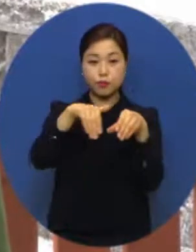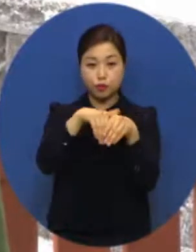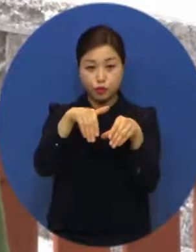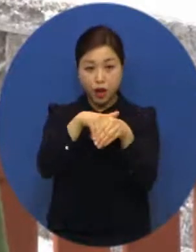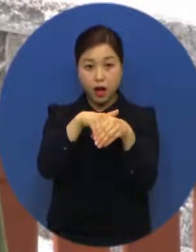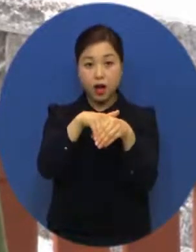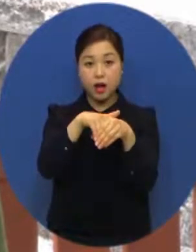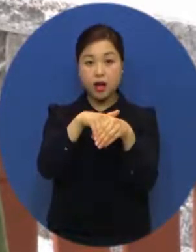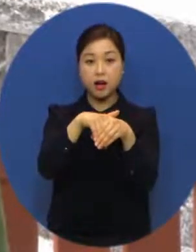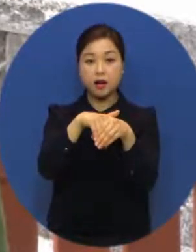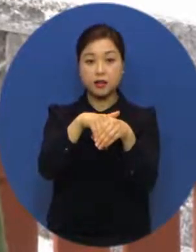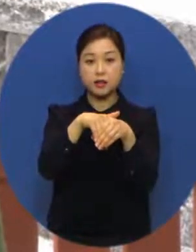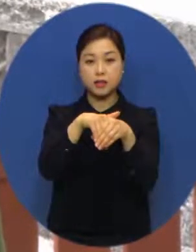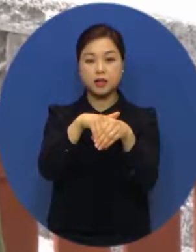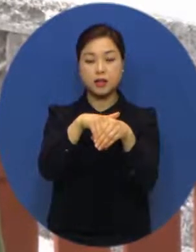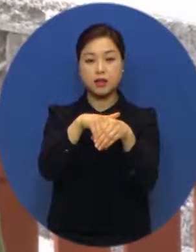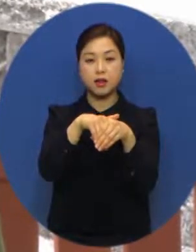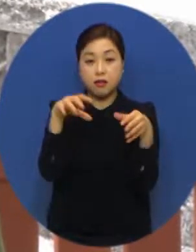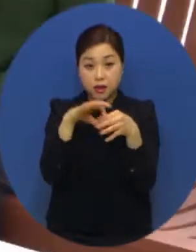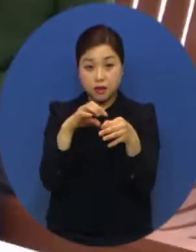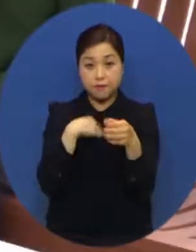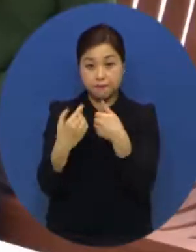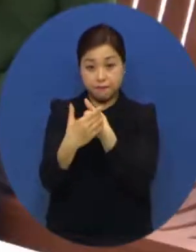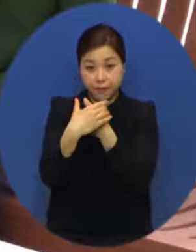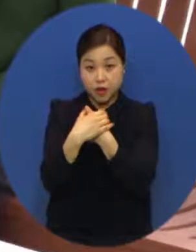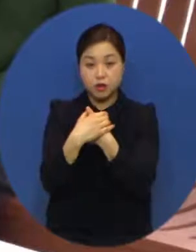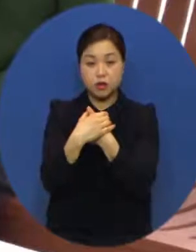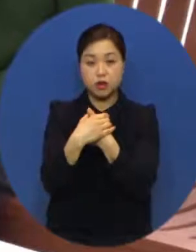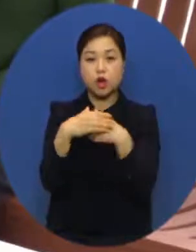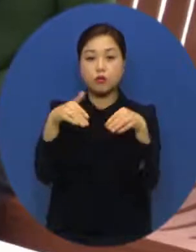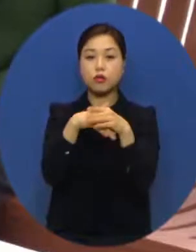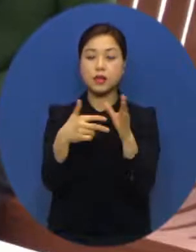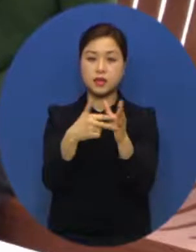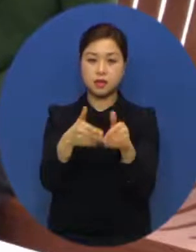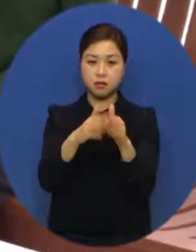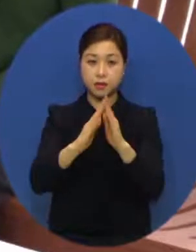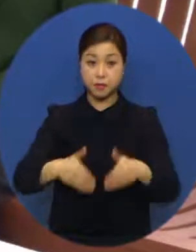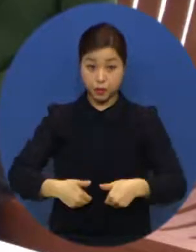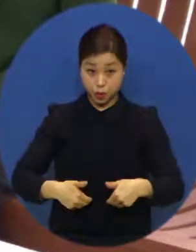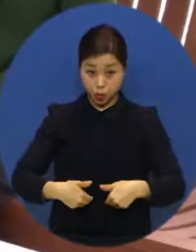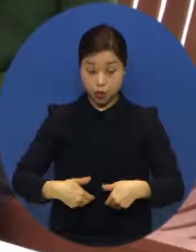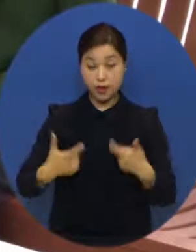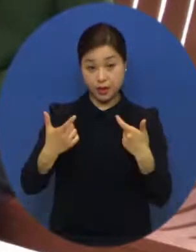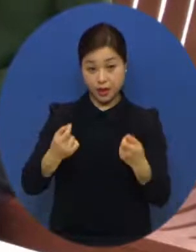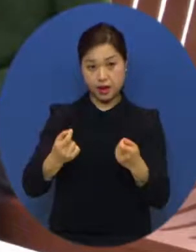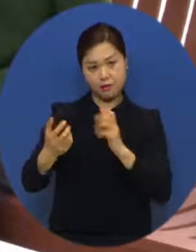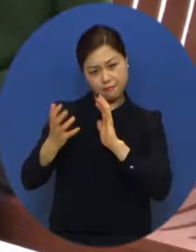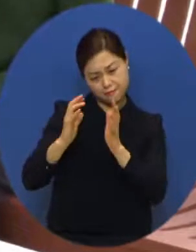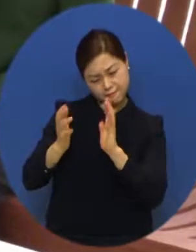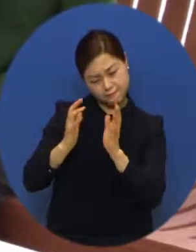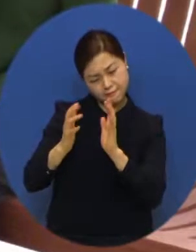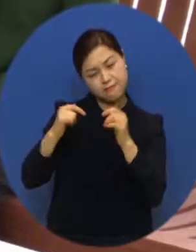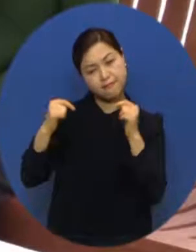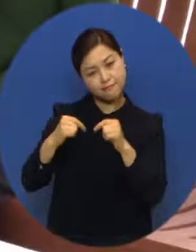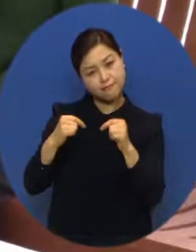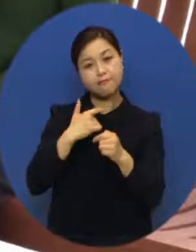지역의 문화를 이림할 수 있는 문화재단을 설립해야 된다는 그런 논의를 많이 하고 있었기